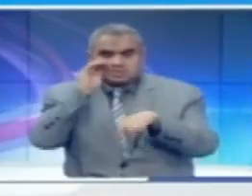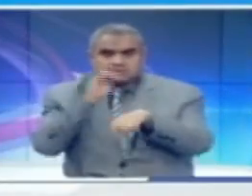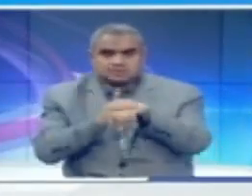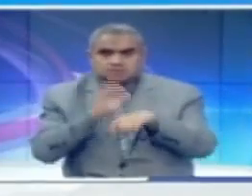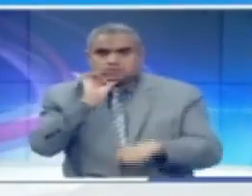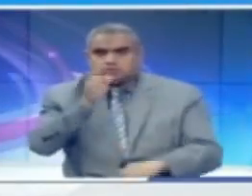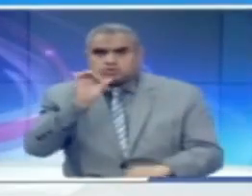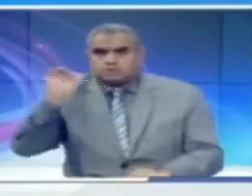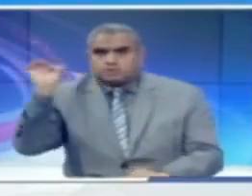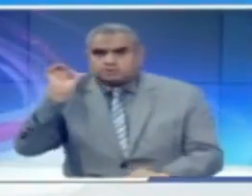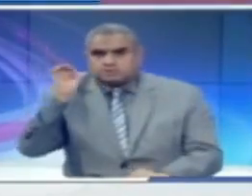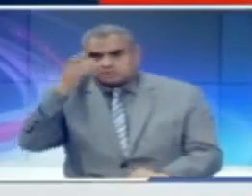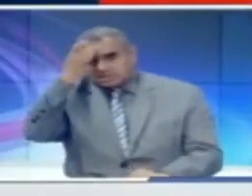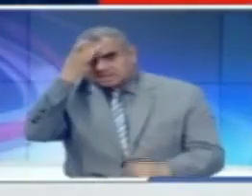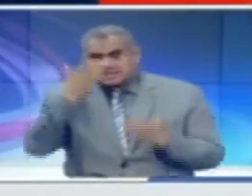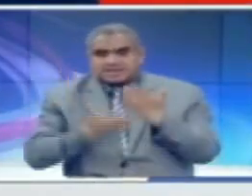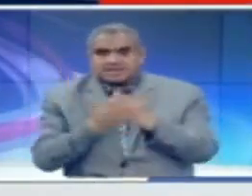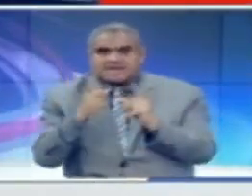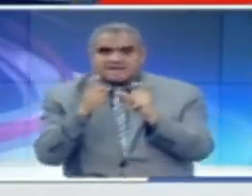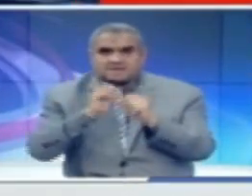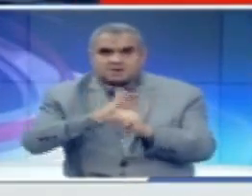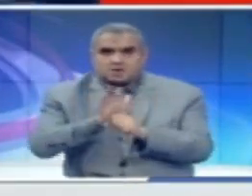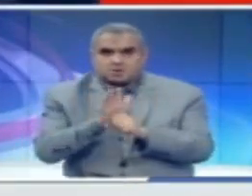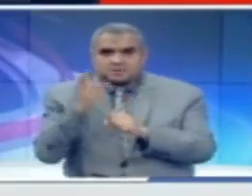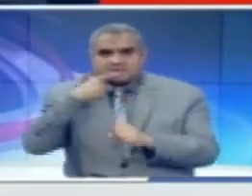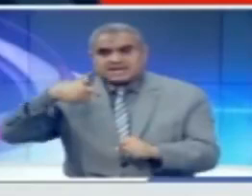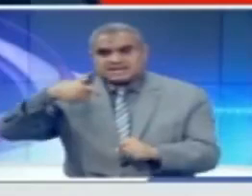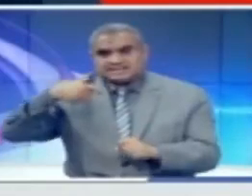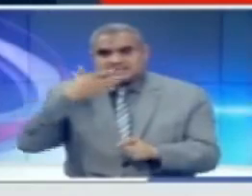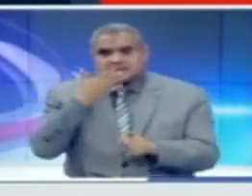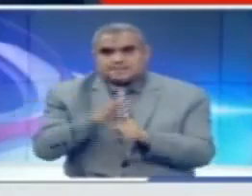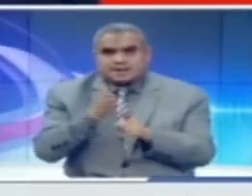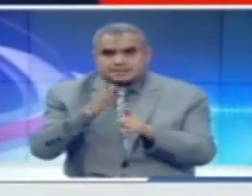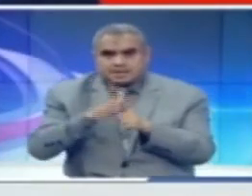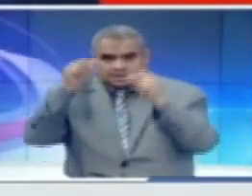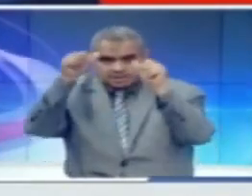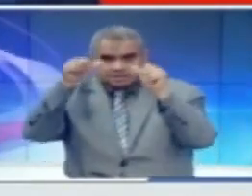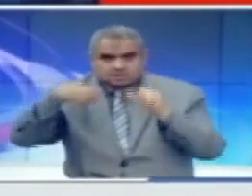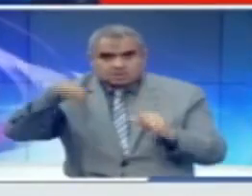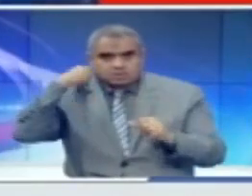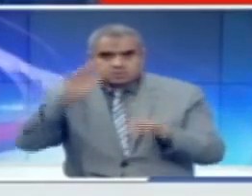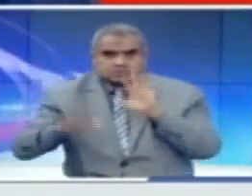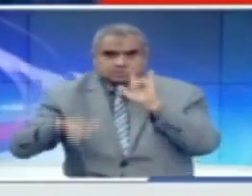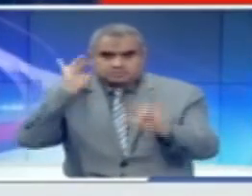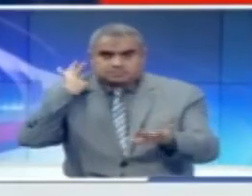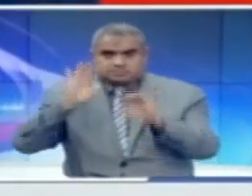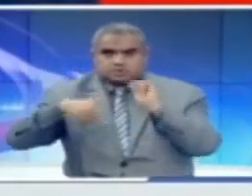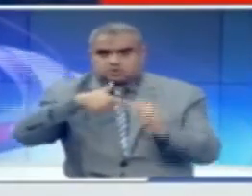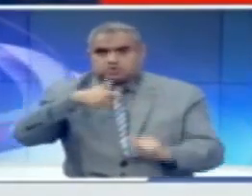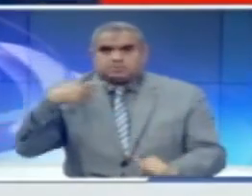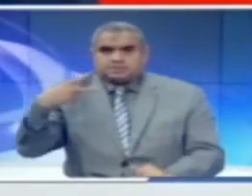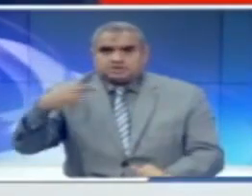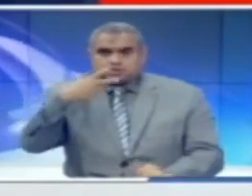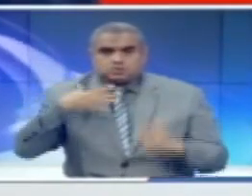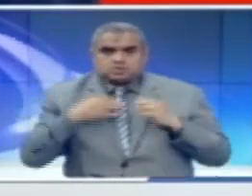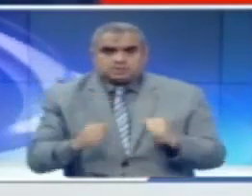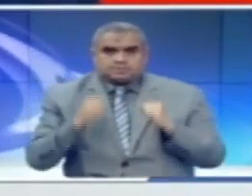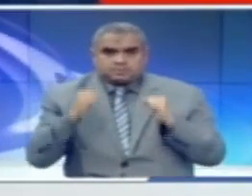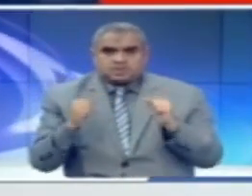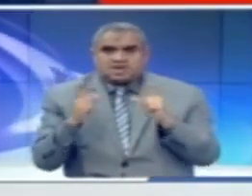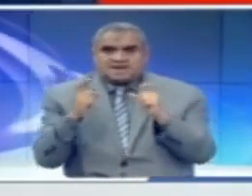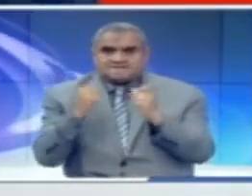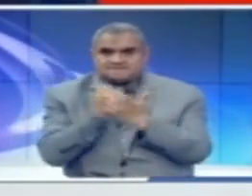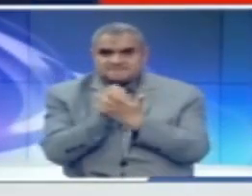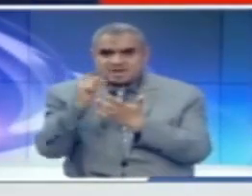تسجيل 919 إصابة جديدة بفيروس كورونا و60 حالة وفاة، كما أعلنت خروج 622 متعافيا من الفيروس